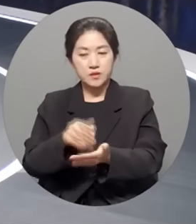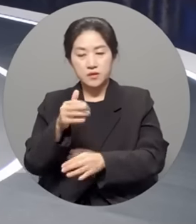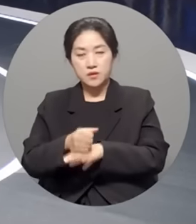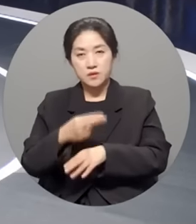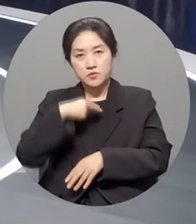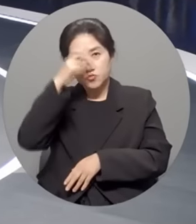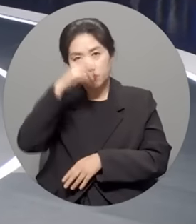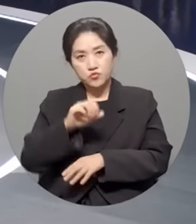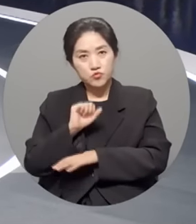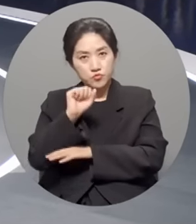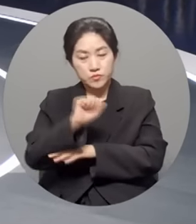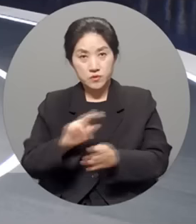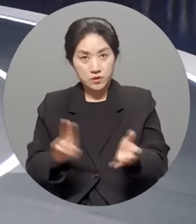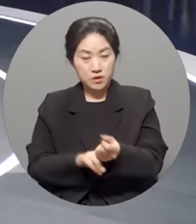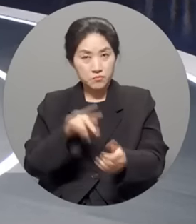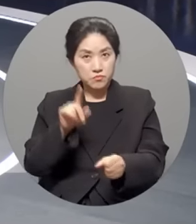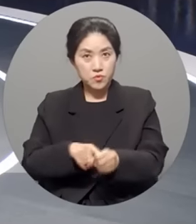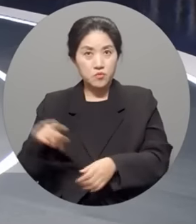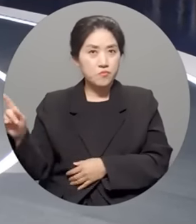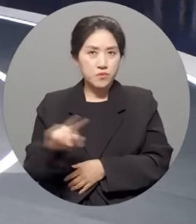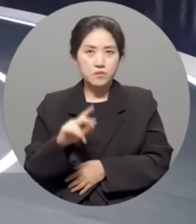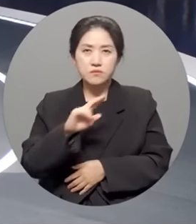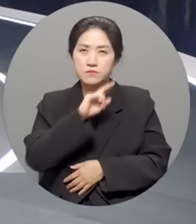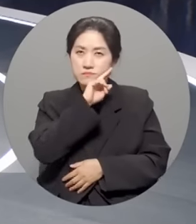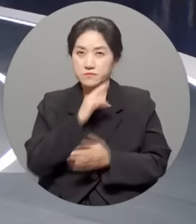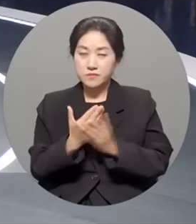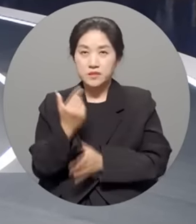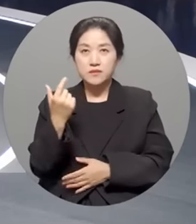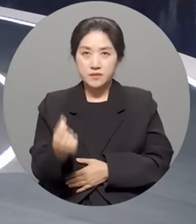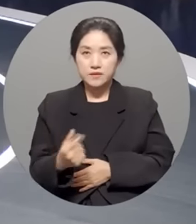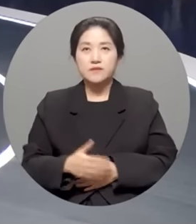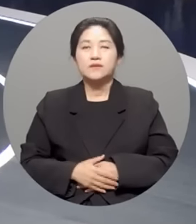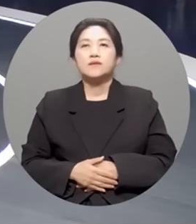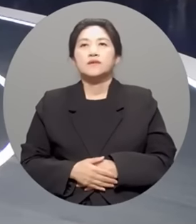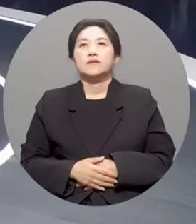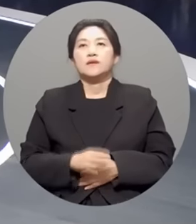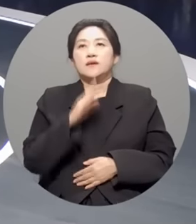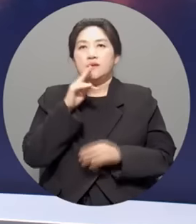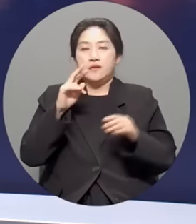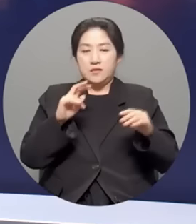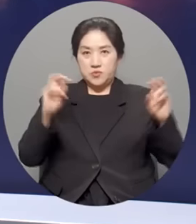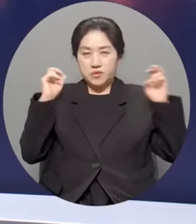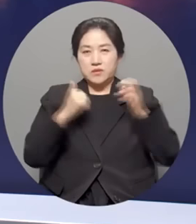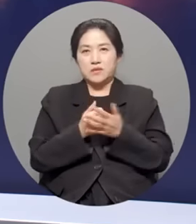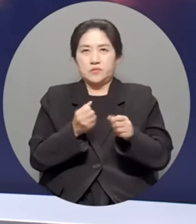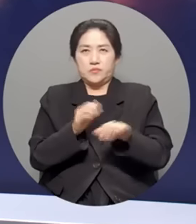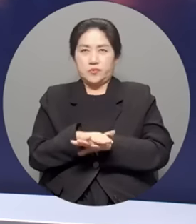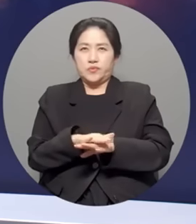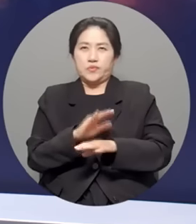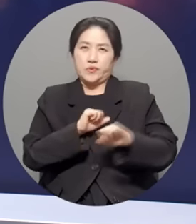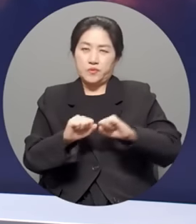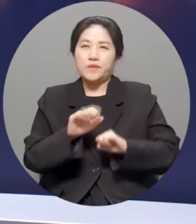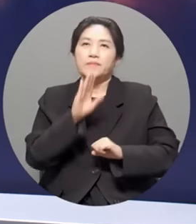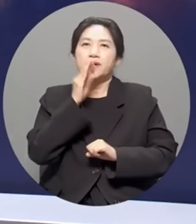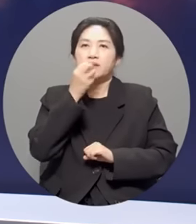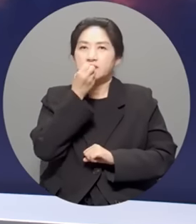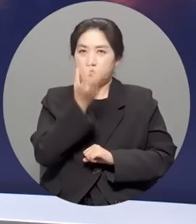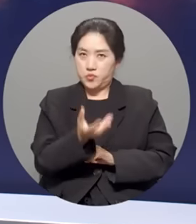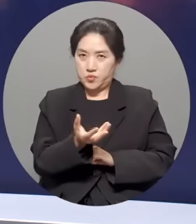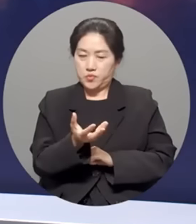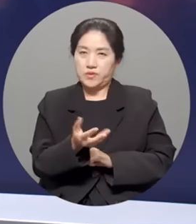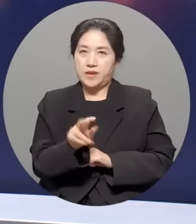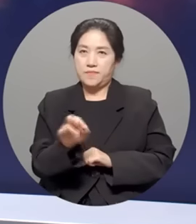음주운전을 감추려고 한게 아닌가 의심이 있을 수밖에 없거든요네 속사도 은폐 시도는 인정하고 있죠 예